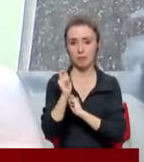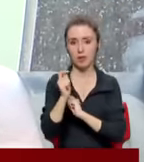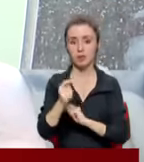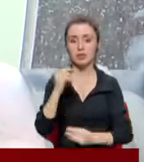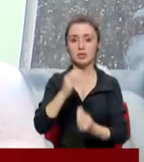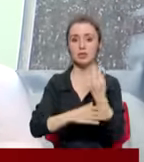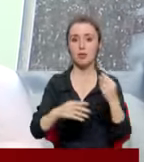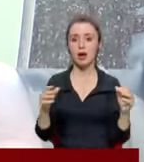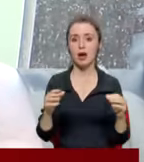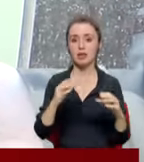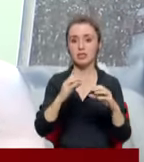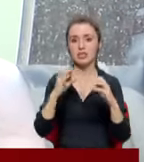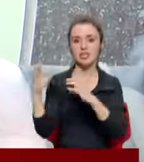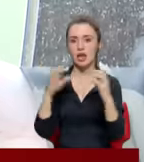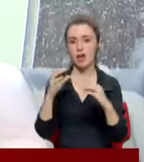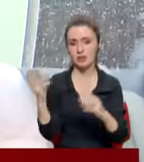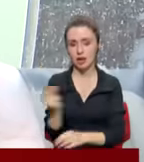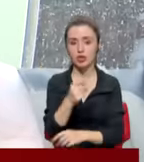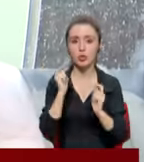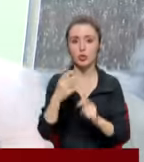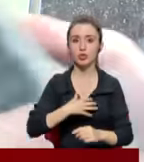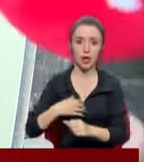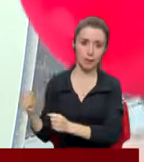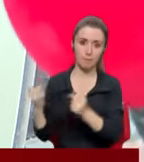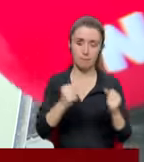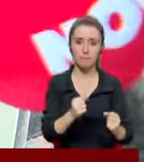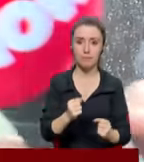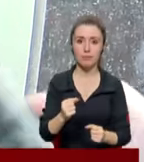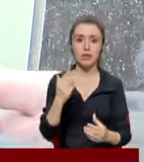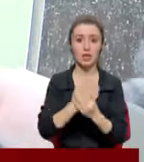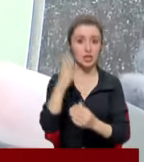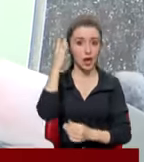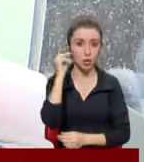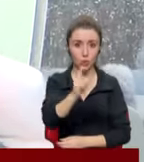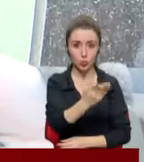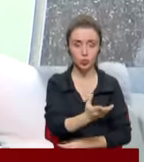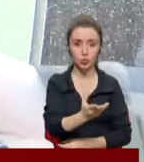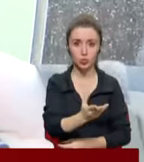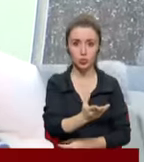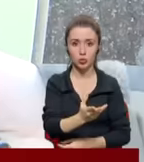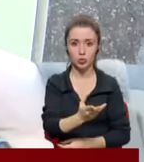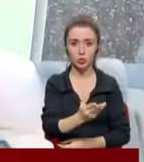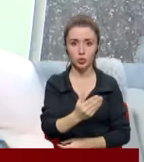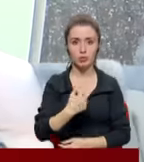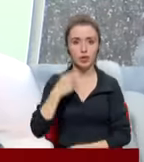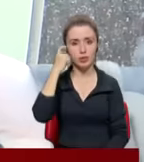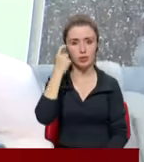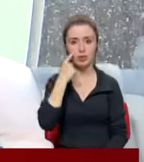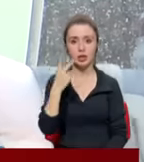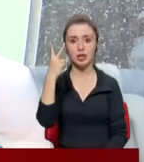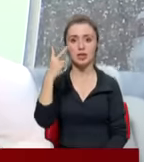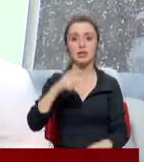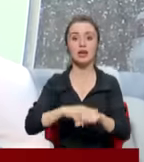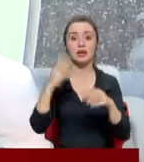sabah servisi kaçırdık e Mecbur kendim getird dersi anlayabiliyor mı bu saatte öğrenciler benim tahminime ilk ik saati